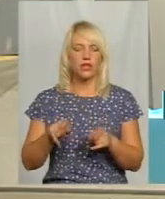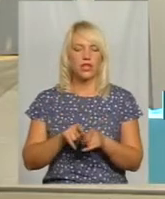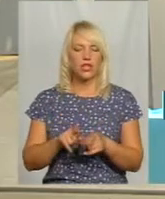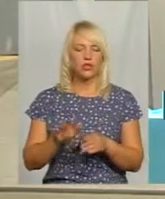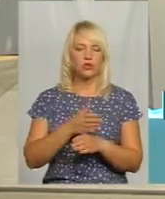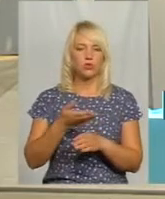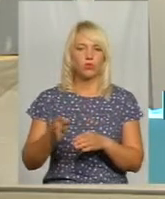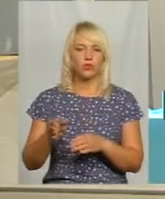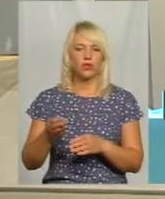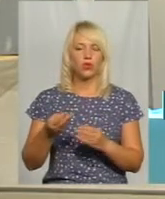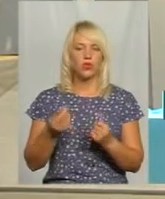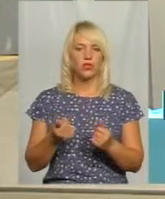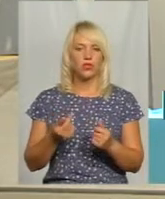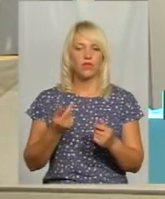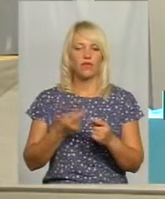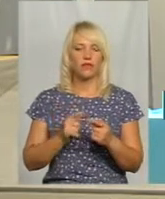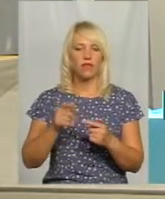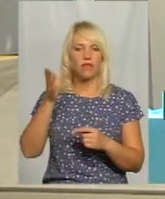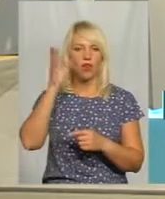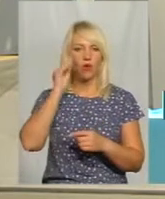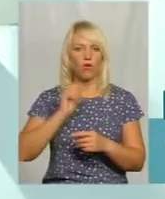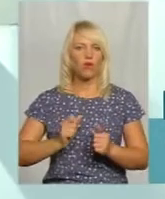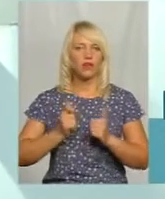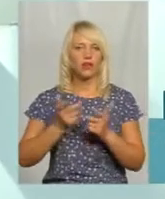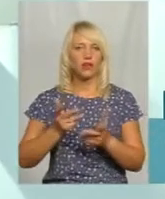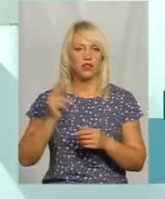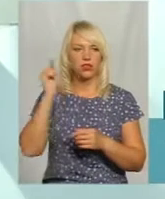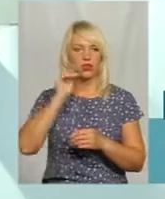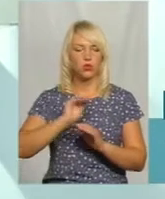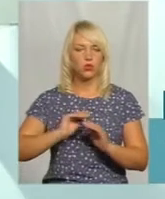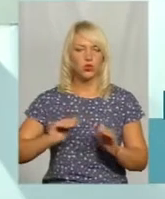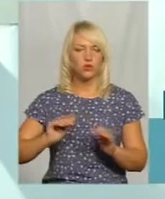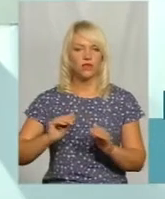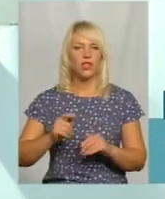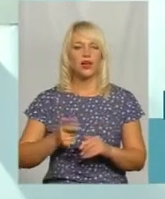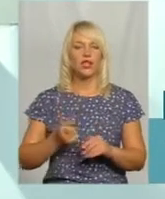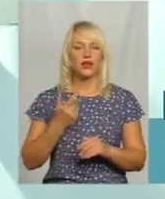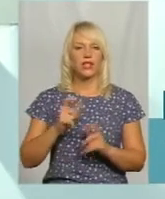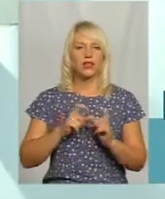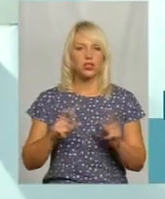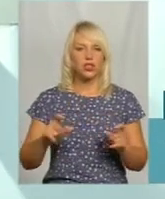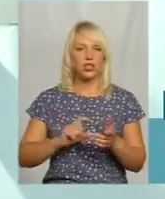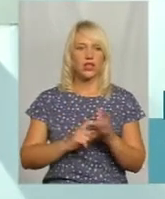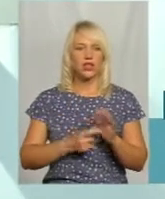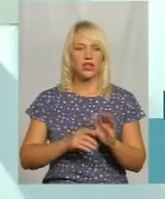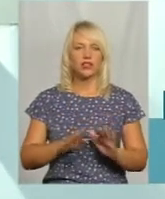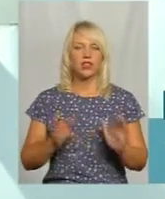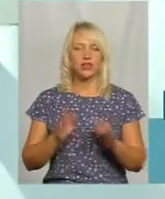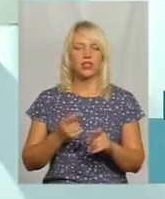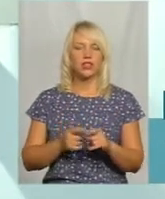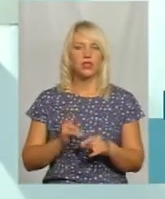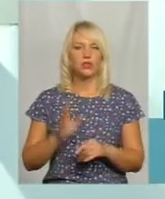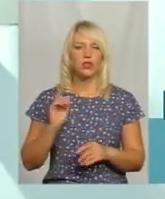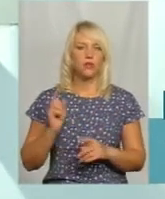цих коштів, то він ураховував кількість учнів, кількість шкіл, класів, не тільки тих, які будуть